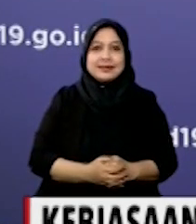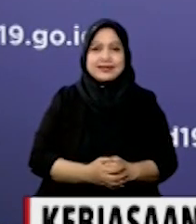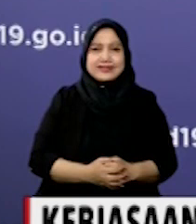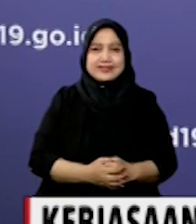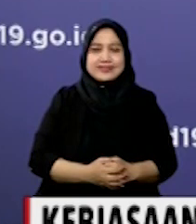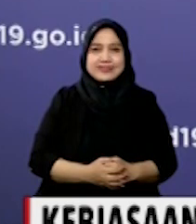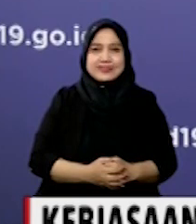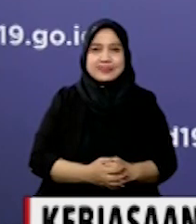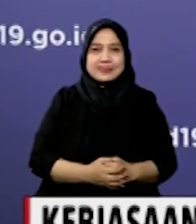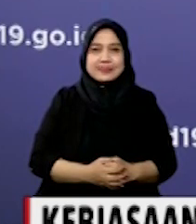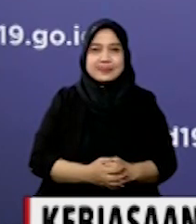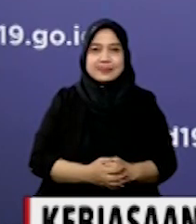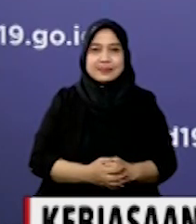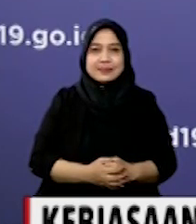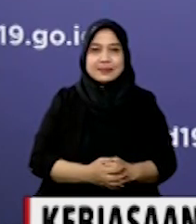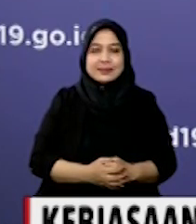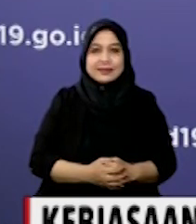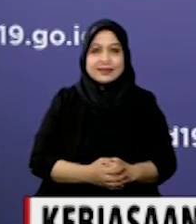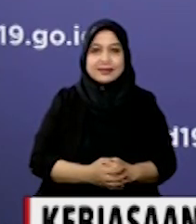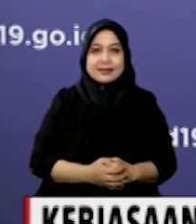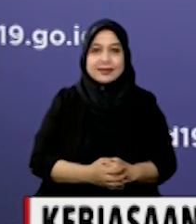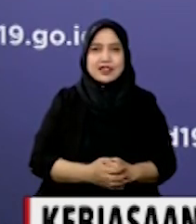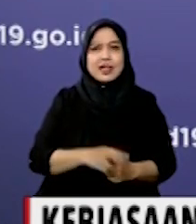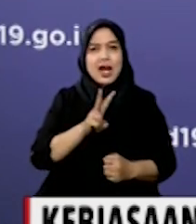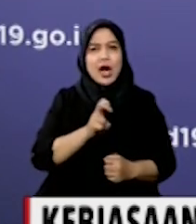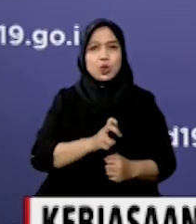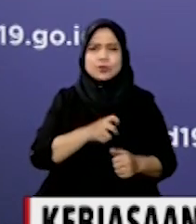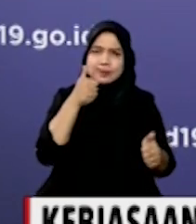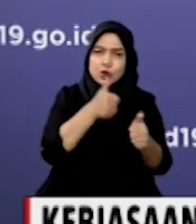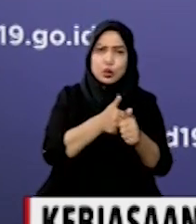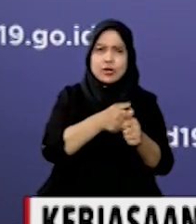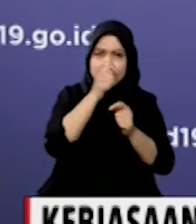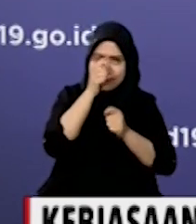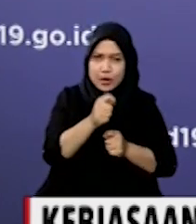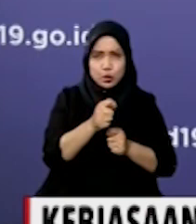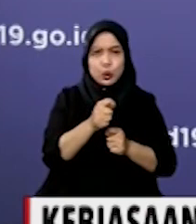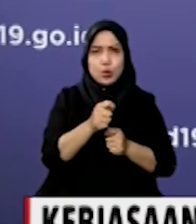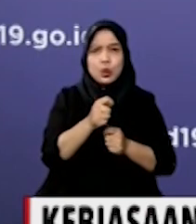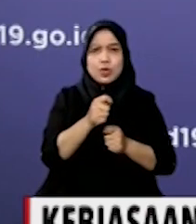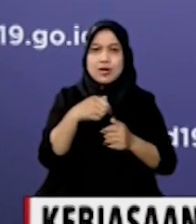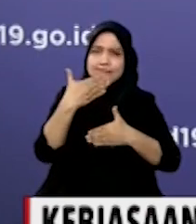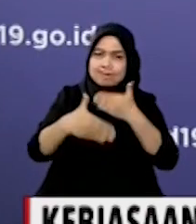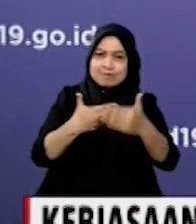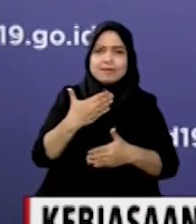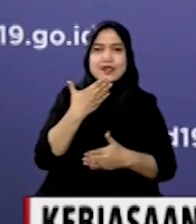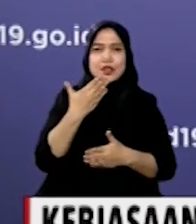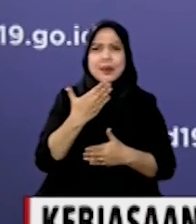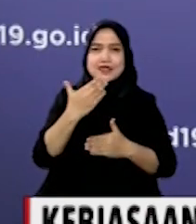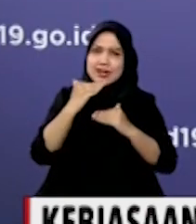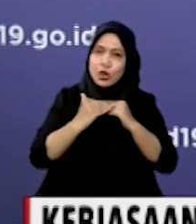itu patuhi disiplin budayakan dan jalankan secara